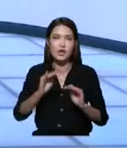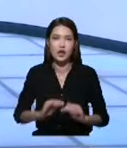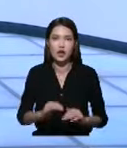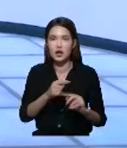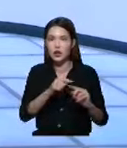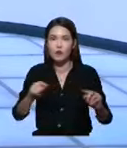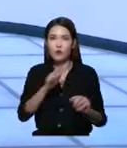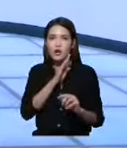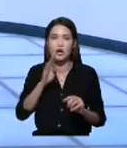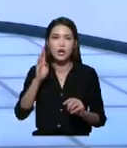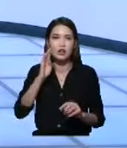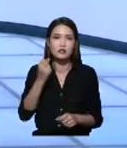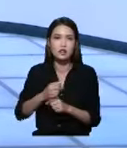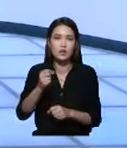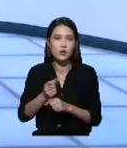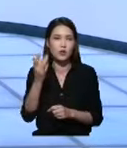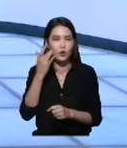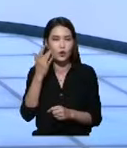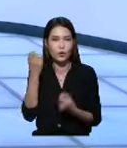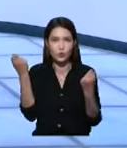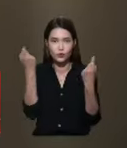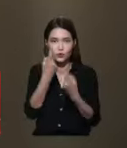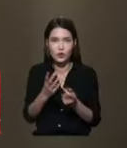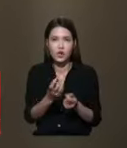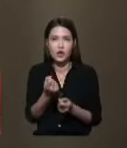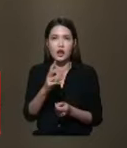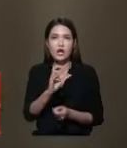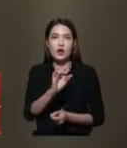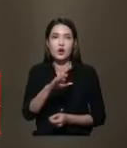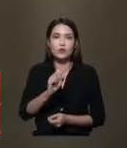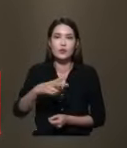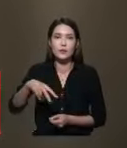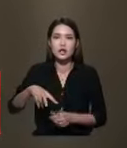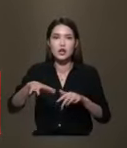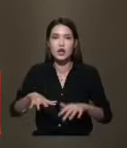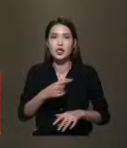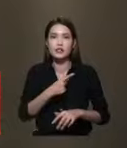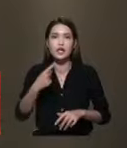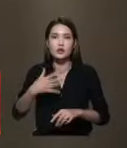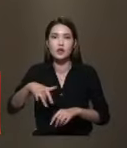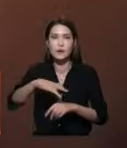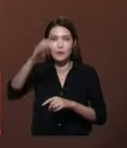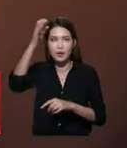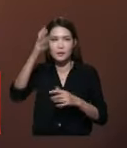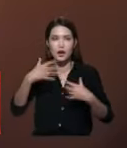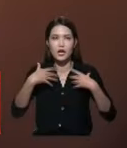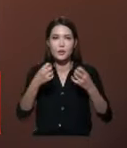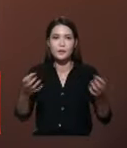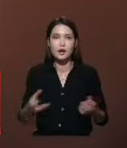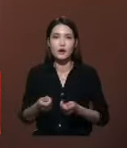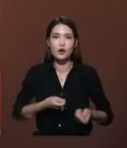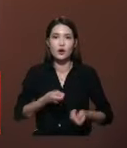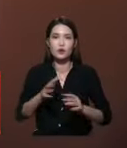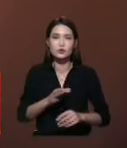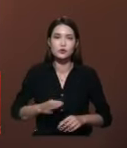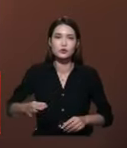дейін де анасынан теперіш көргені белгілі болды. Артем Лебедевтің үйіне Талдықорған қалалық білім және денсаулық сақтау басқармасының